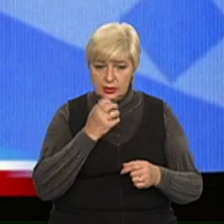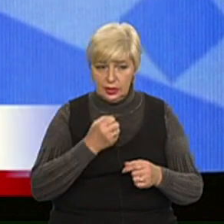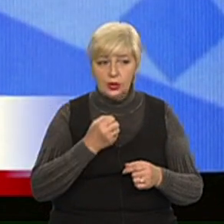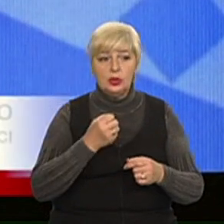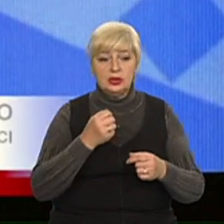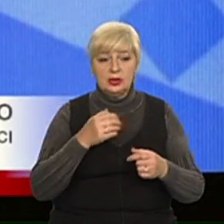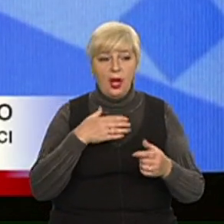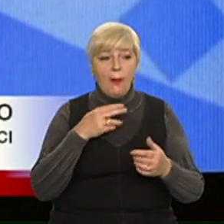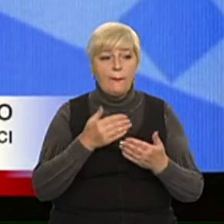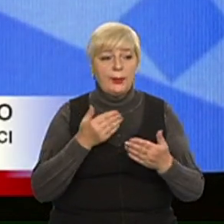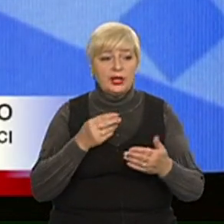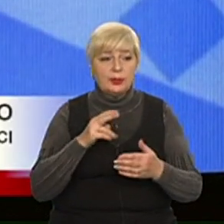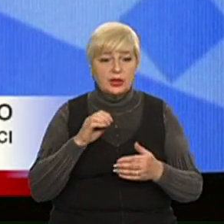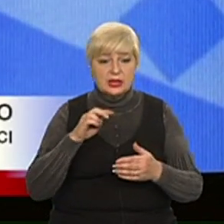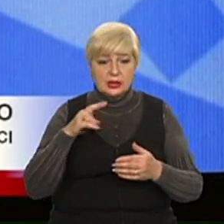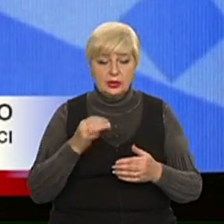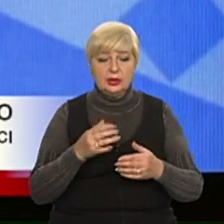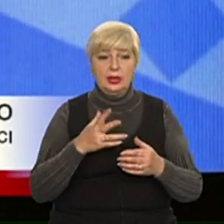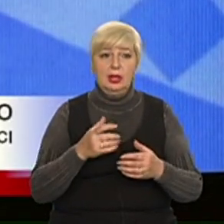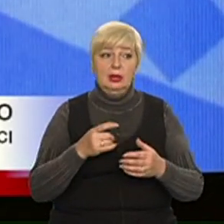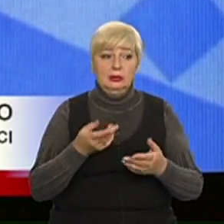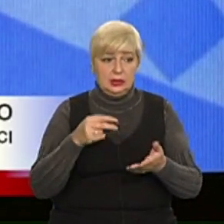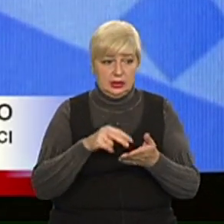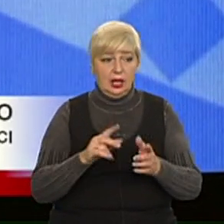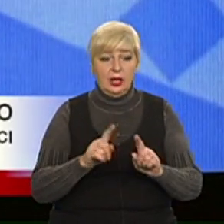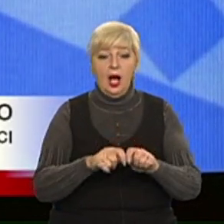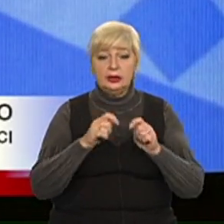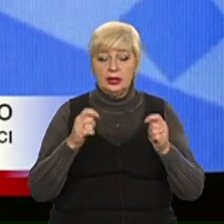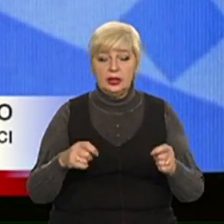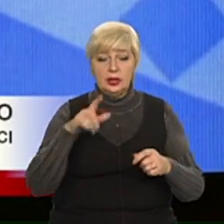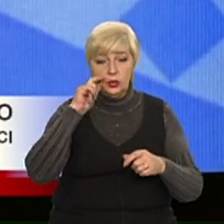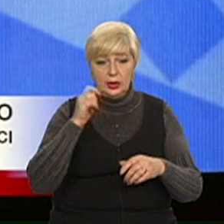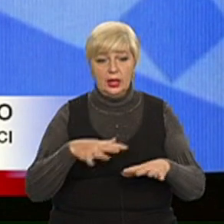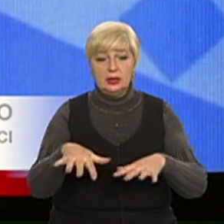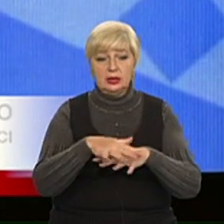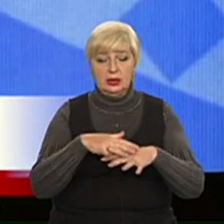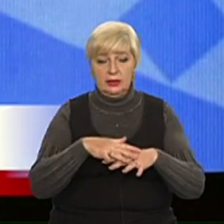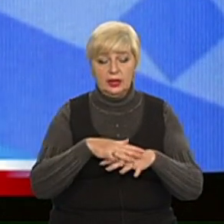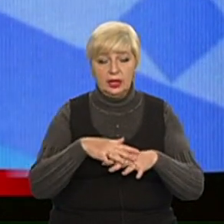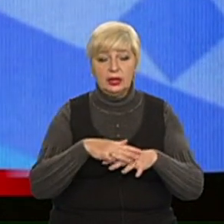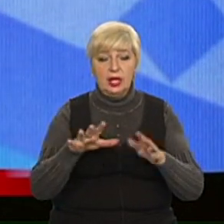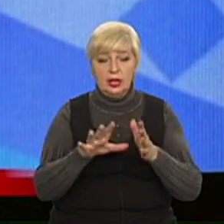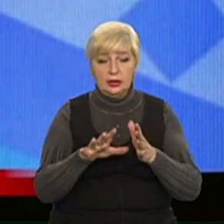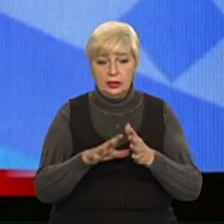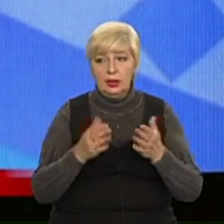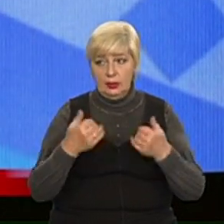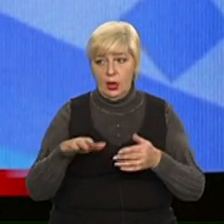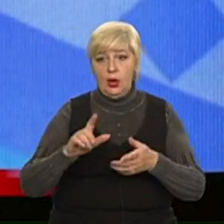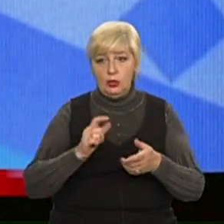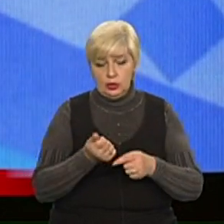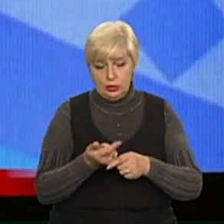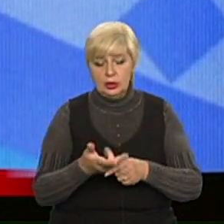взаимовыгодного сотрудничества создает открытие украинского рынка электроэнергии. Мы уже заключили ряд